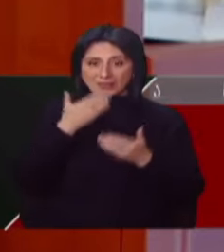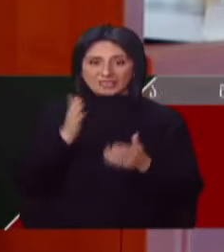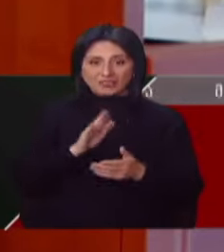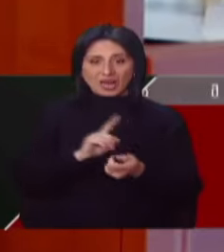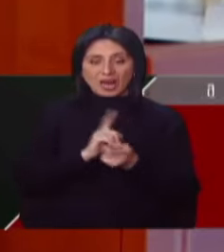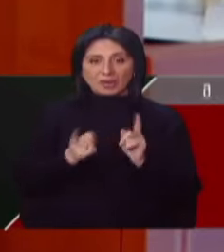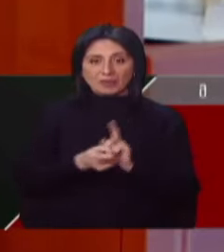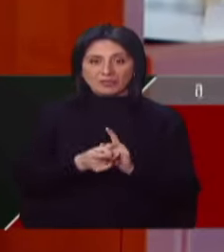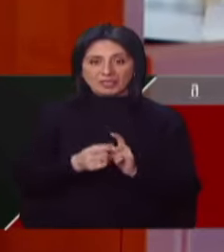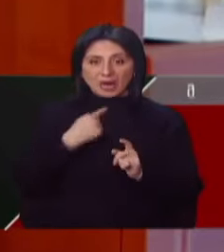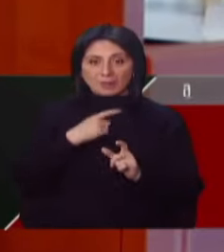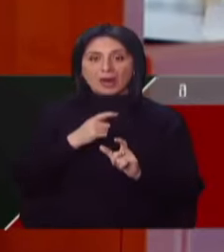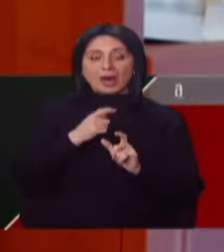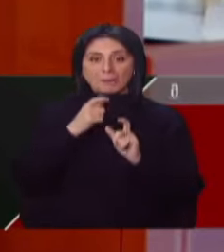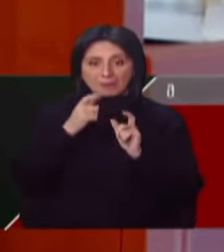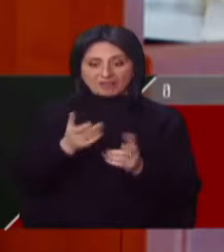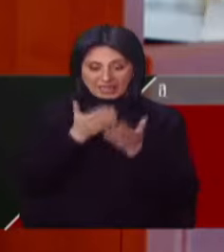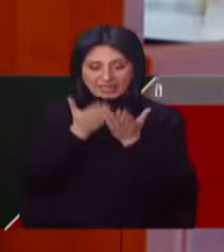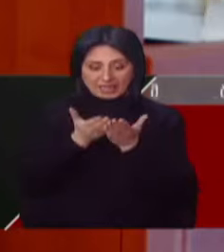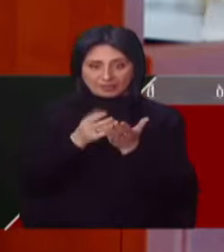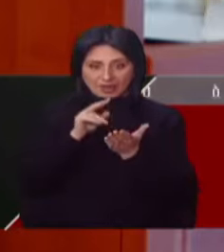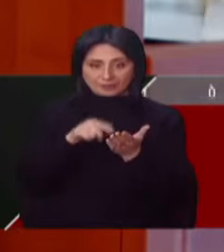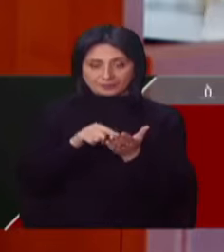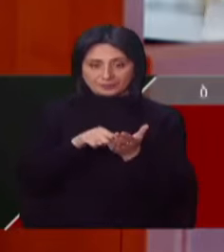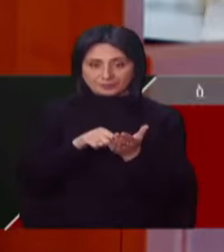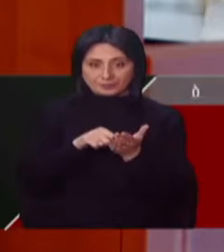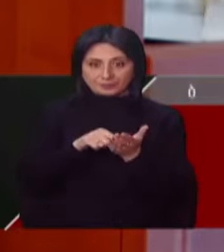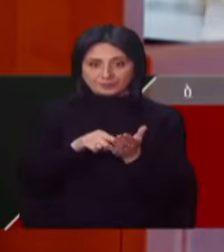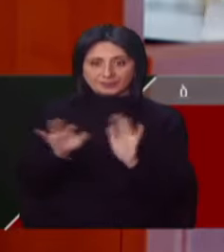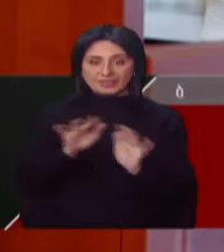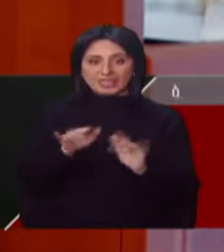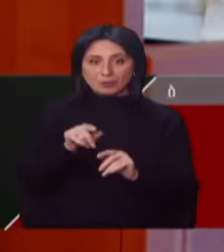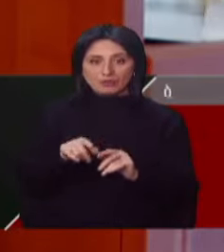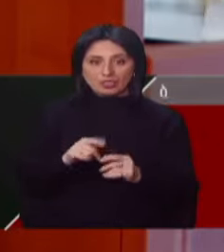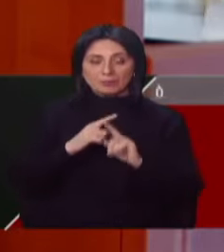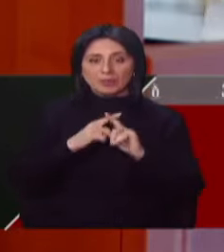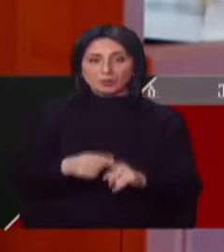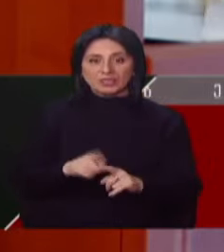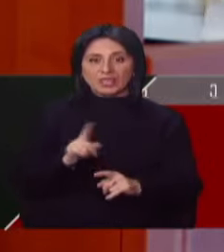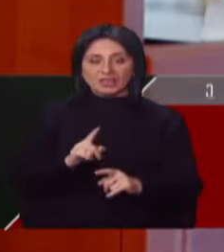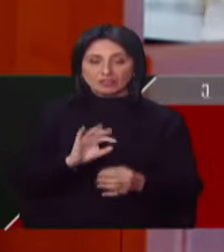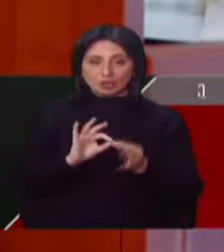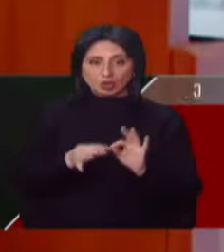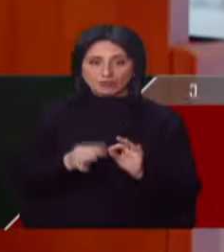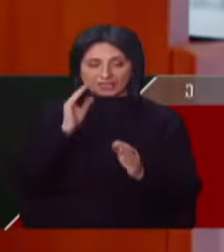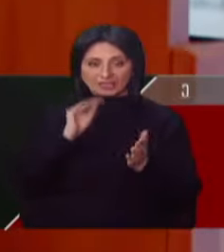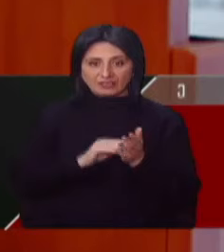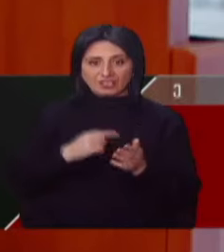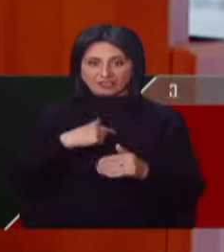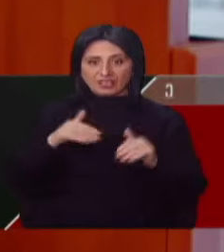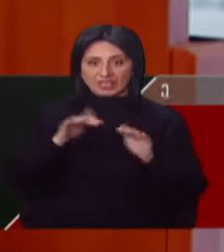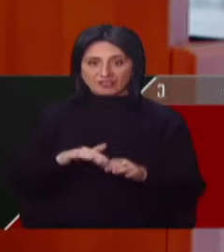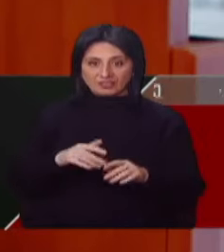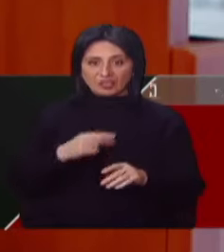წავიკითხავთ, არამედ ამ ხმამაღლა კითხვის ცერემონიალს მიუძღვნათ რაღაცა კონკრეტული კონკრეტული თარიღი. ჩვენ